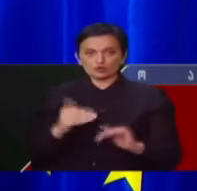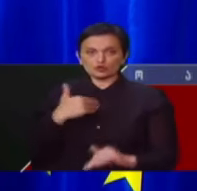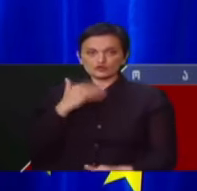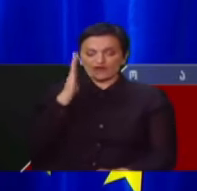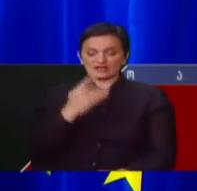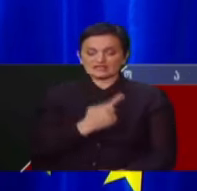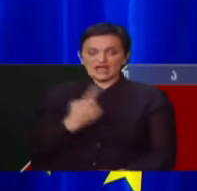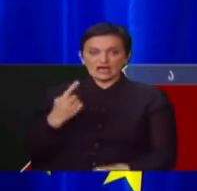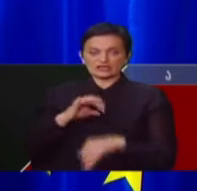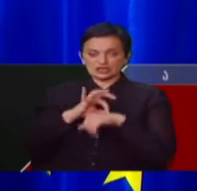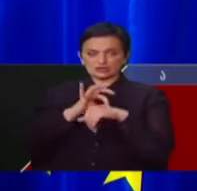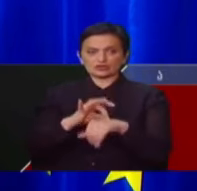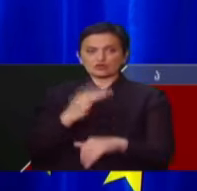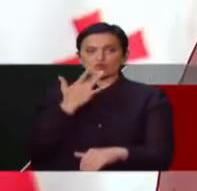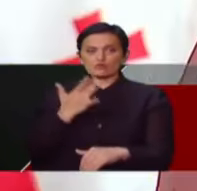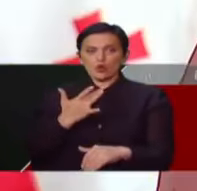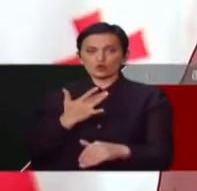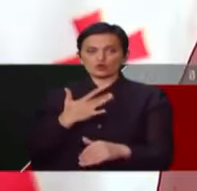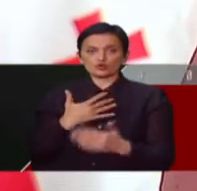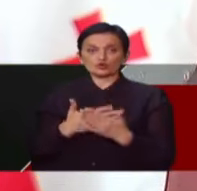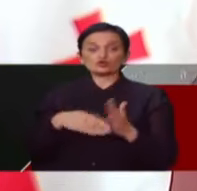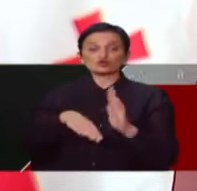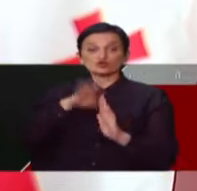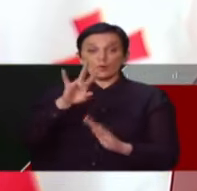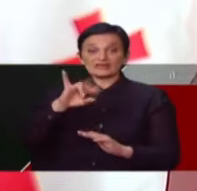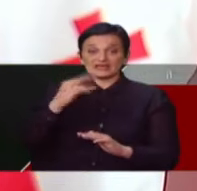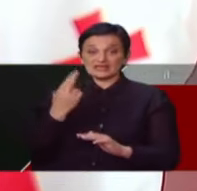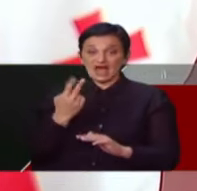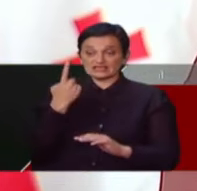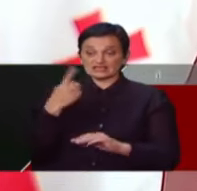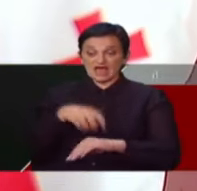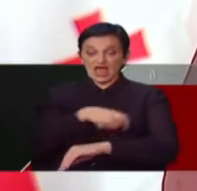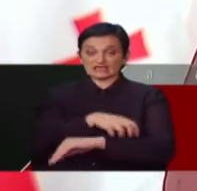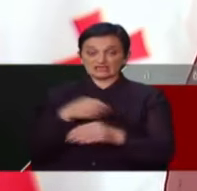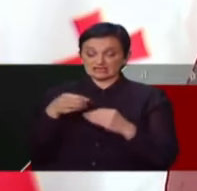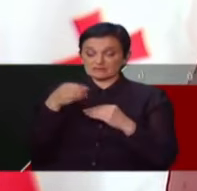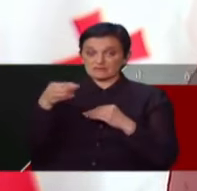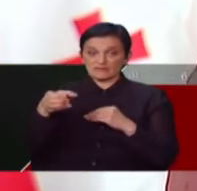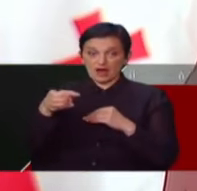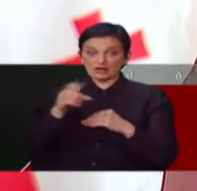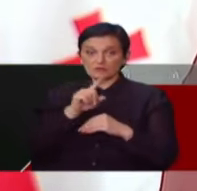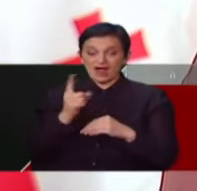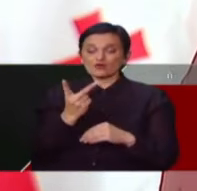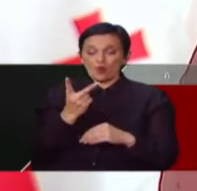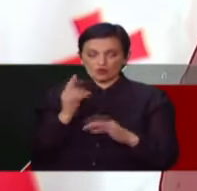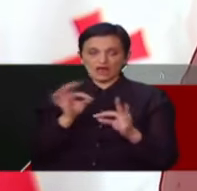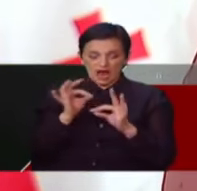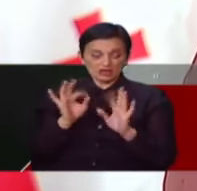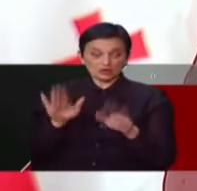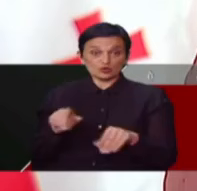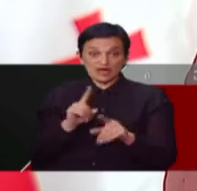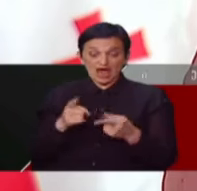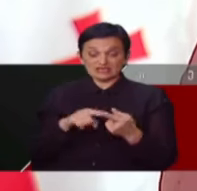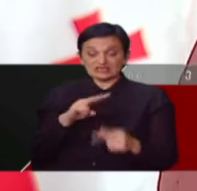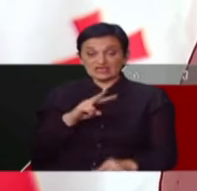ვიქნებით ერთ-ერთი წამყვანი პოლიტიკური აქტორი. ჯობდა რომ ნაცები ერთი პარტიით გადიოდნენ არჩევნებზე, მაგრამ ორსაც არაუშავს. რაც